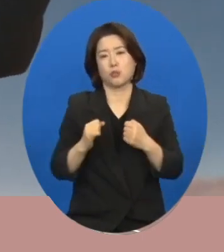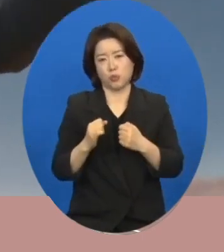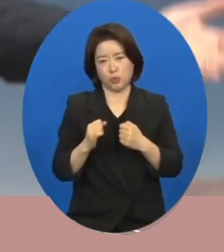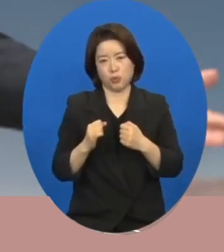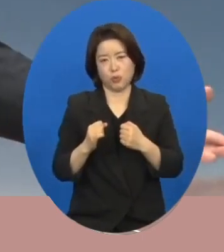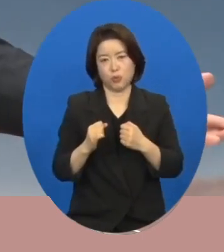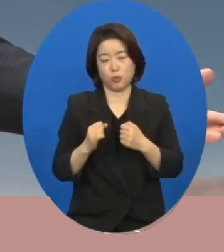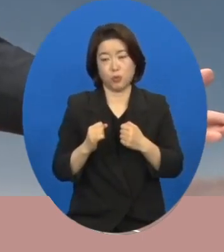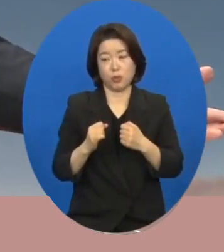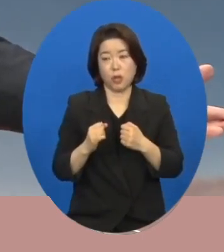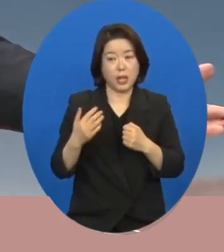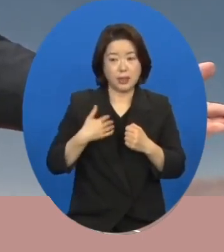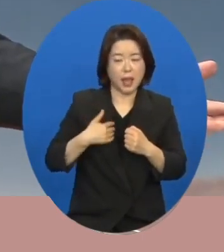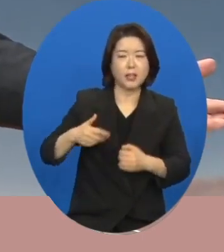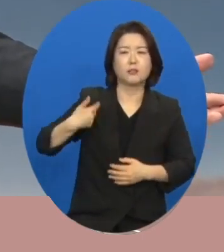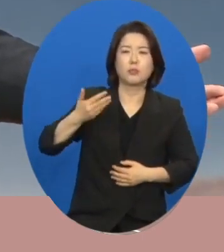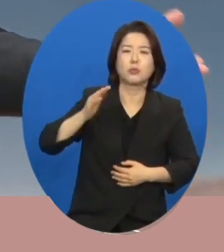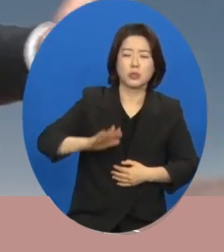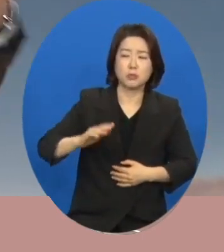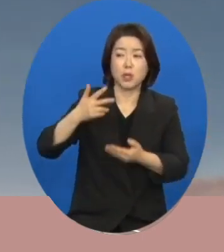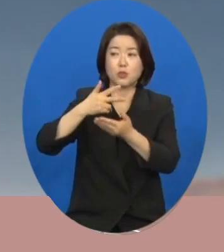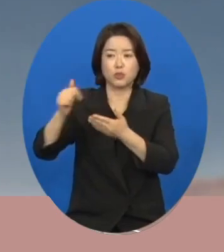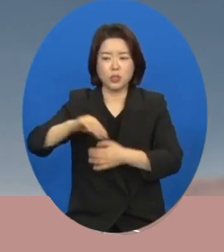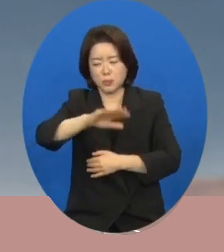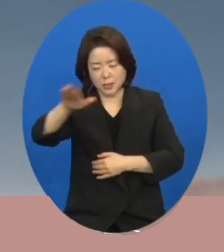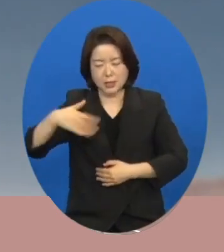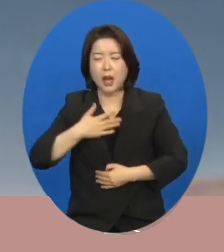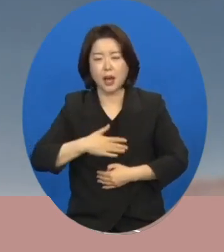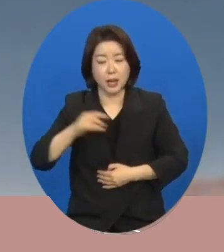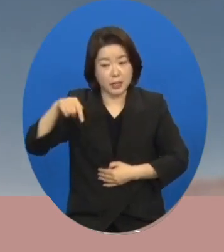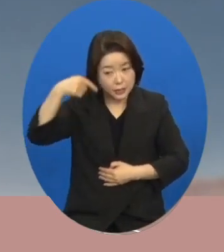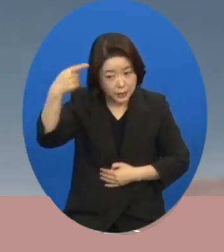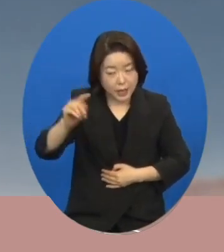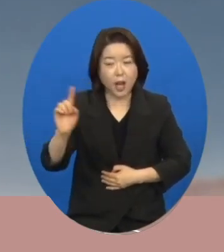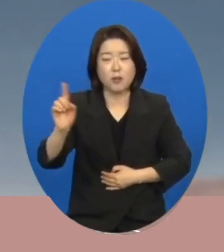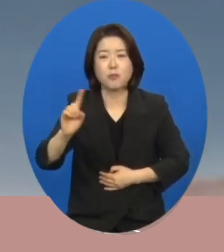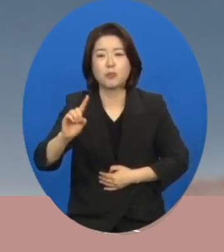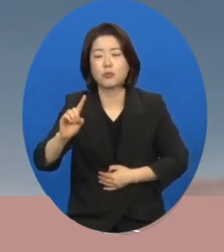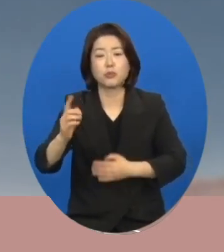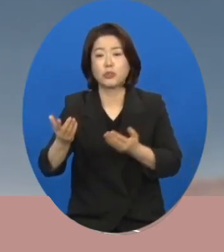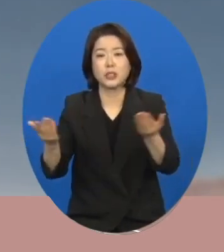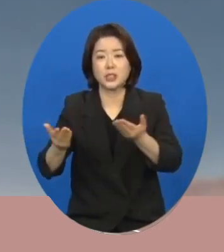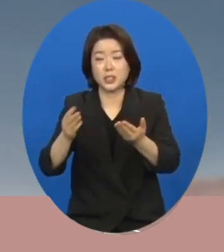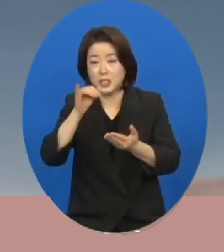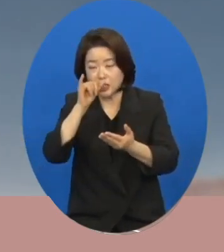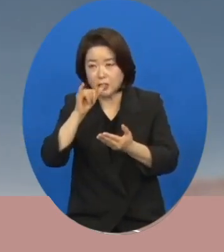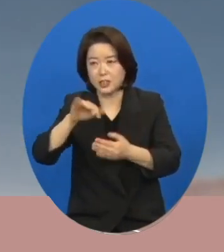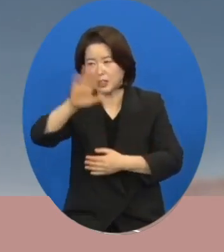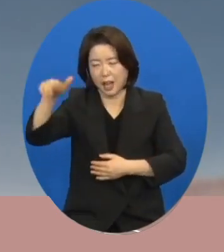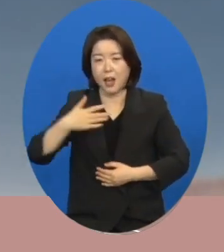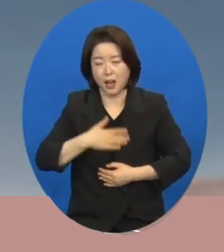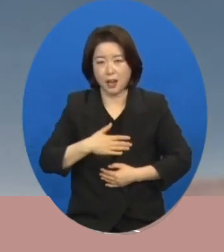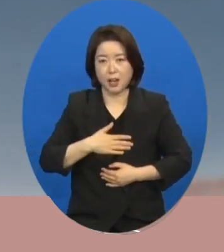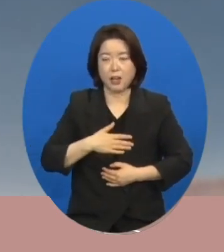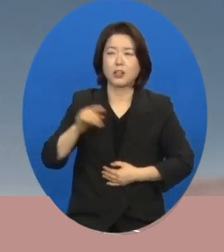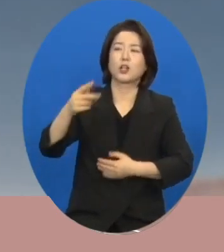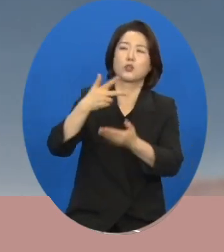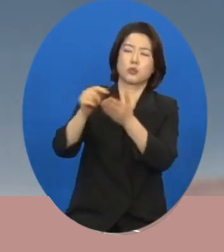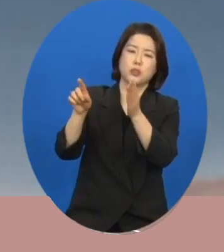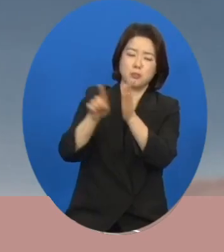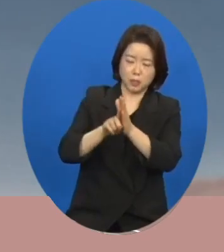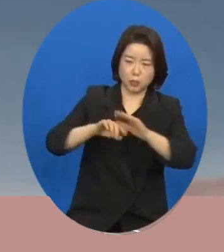다 아시니까 우리는 한 번도 가보지 않은 길이에요 우리는 건너보지 않은 강입니다 그런데